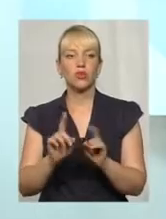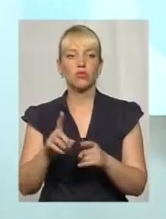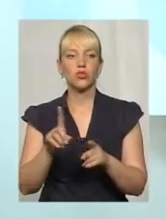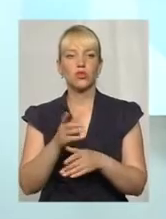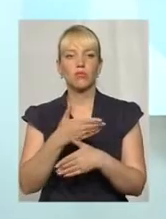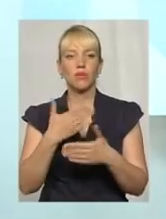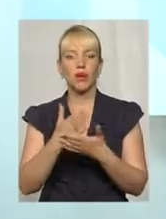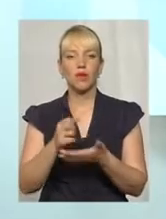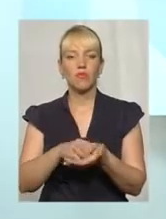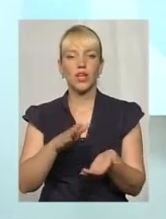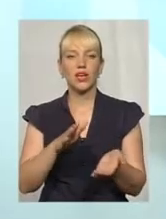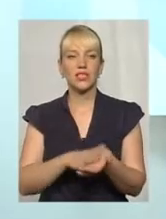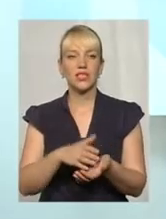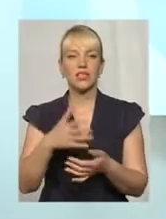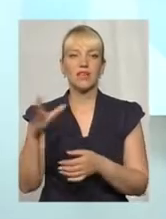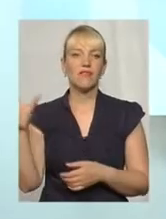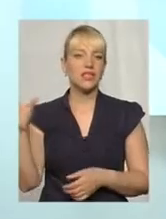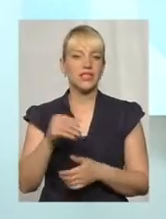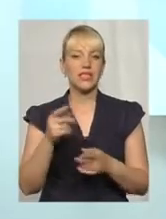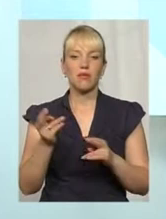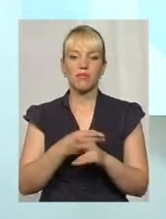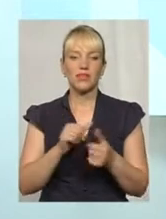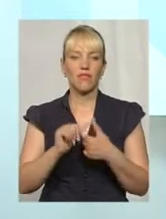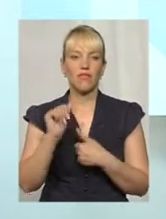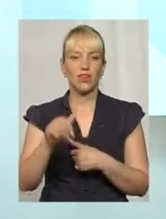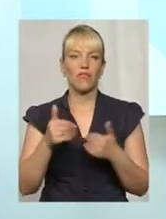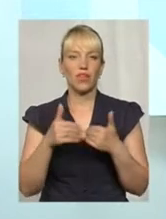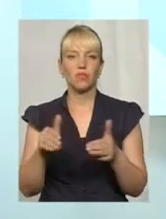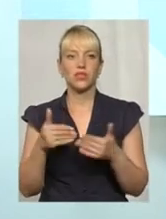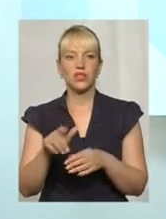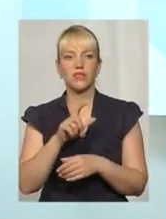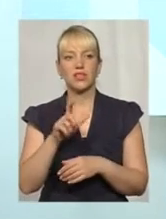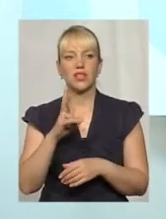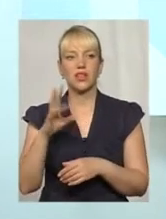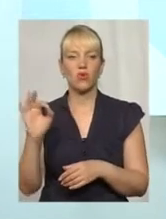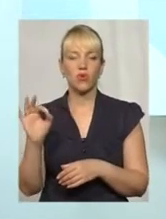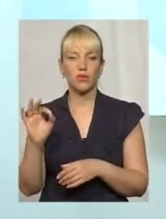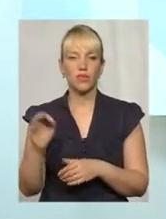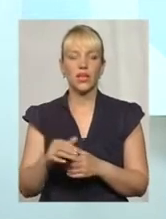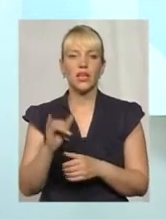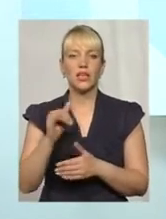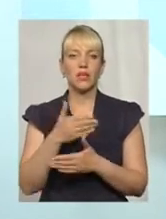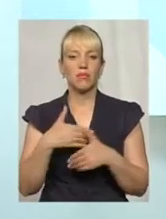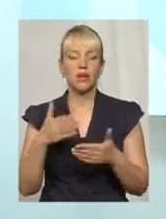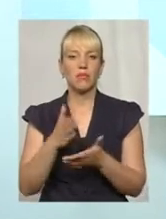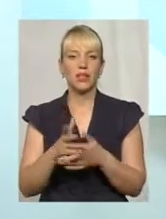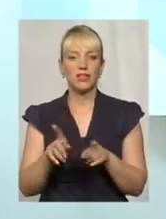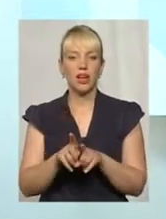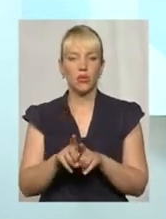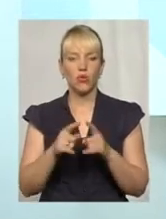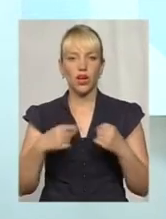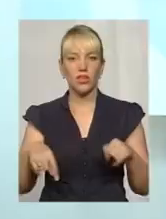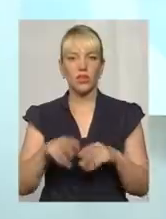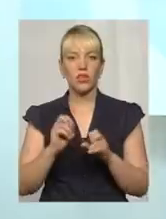на реєстрацію всіх без виключення випускників загальноосвітніх навчальних закладів. Ми мали таку категорію,